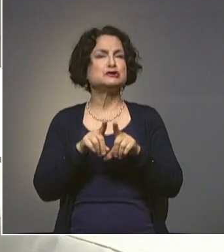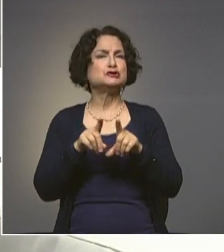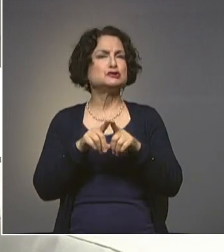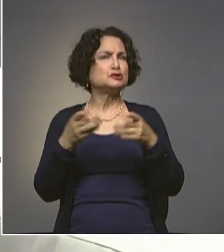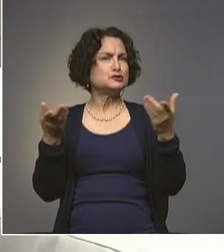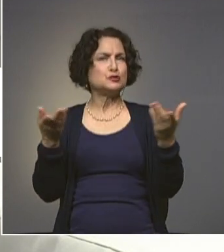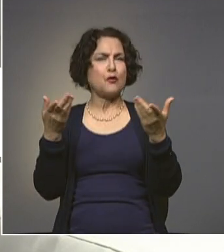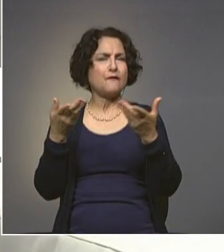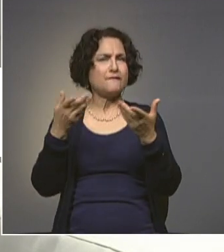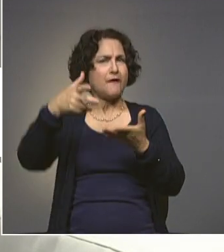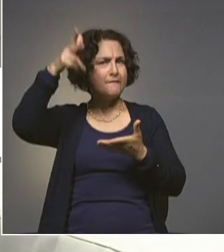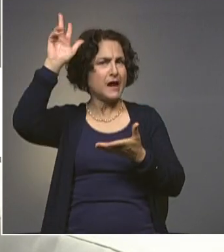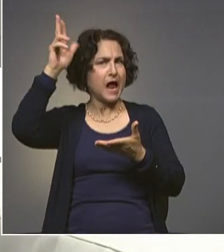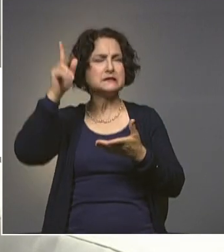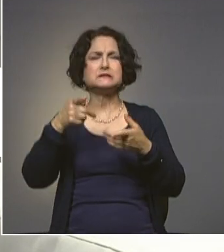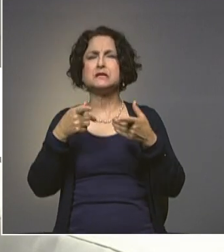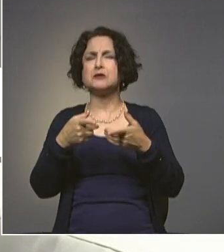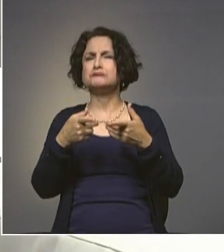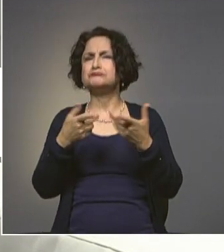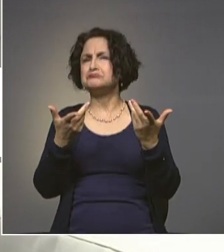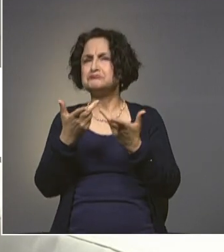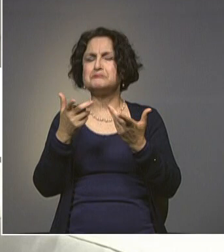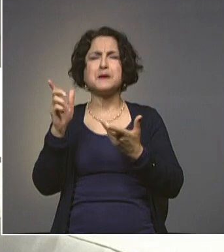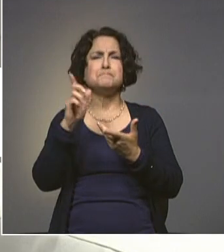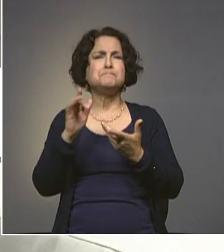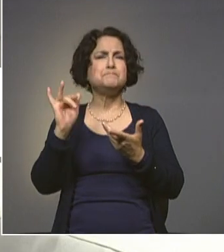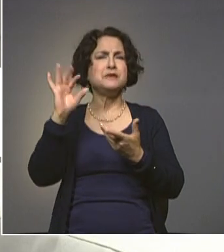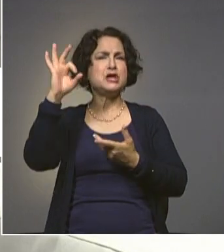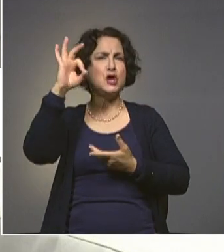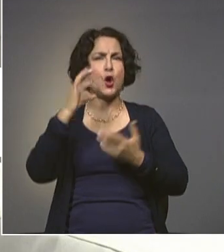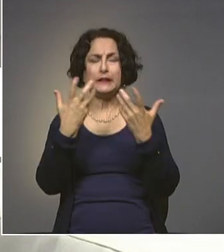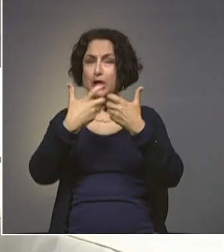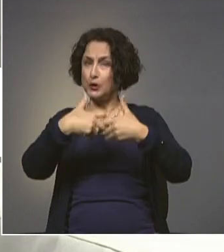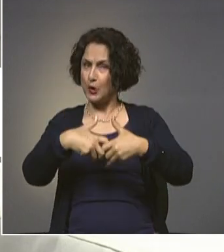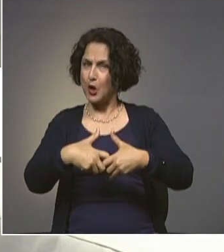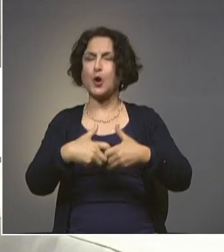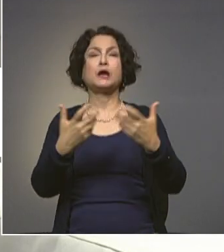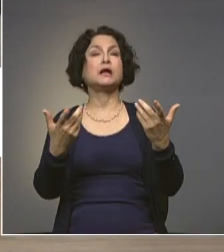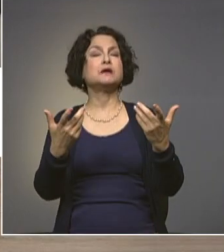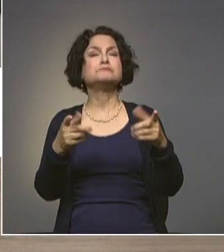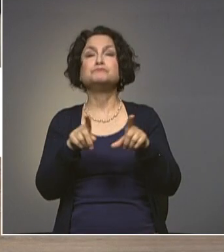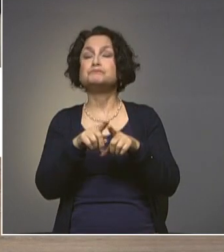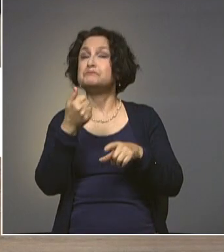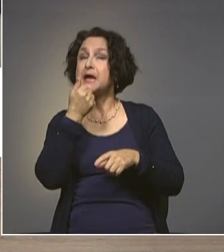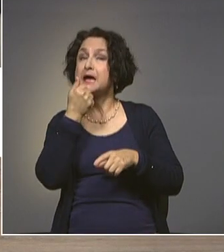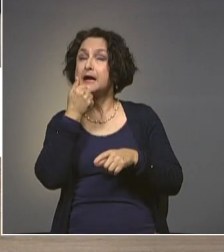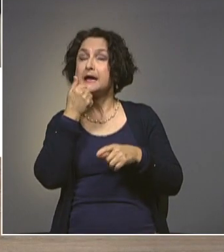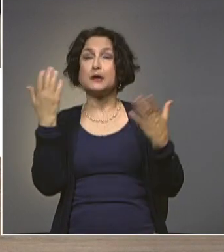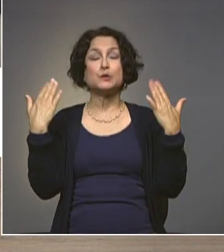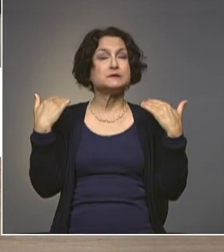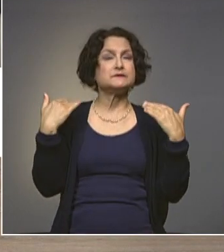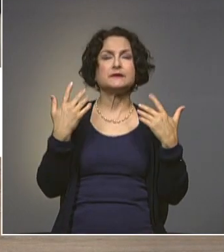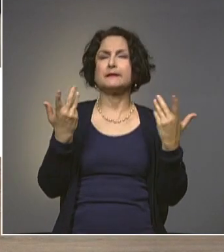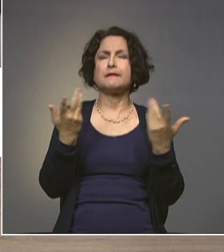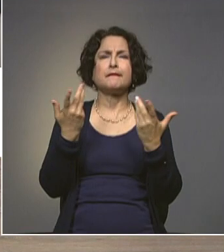по биотехнологии. Така че преподавателите ще си намерят съответните партньори. Аграрният университет в Пловдив какво може да